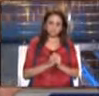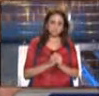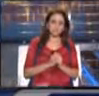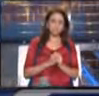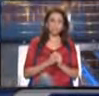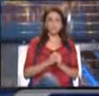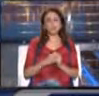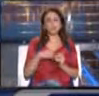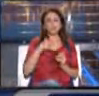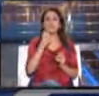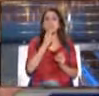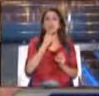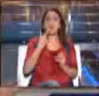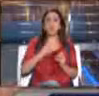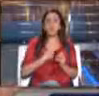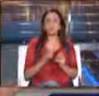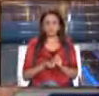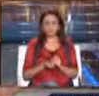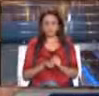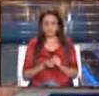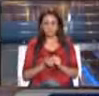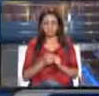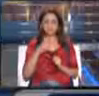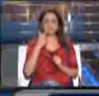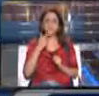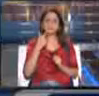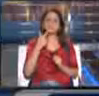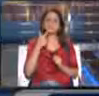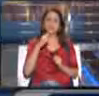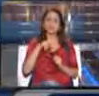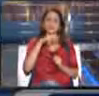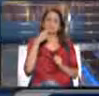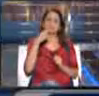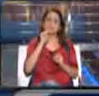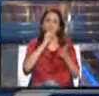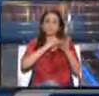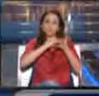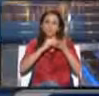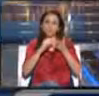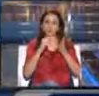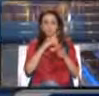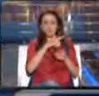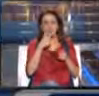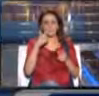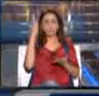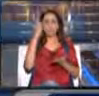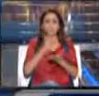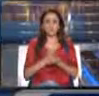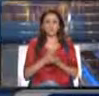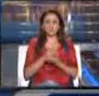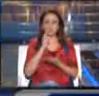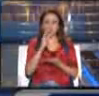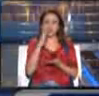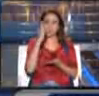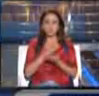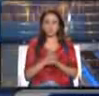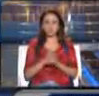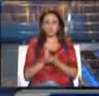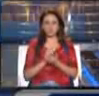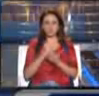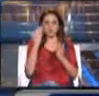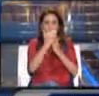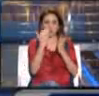مثلا خلي عندي لغات وفي نفس الوقت مثلت خليني في النقطه دي تحديدا اتكلم معاك على فكره الحياديه بس. يعني المفترض القواعد العامه